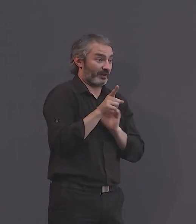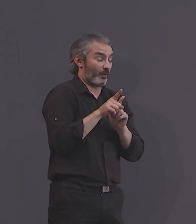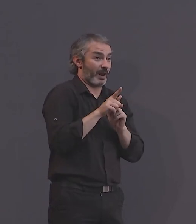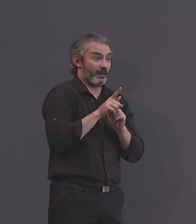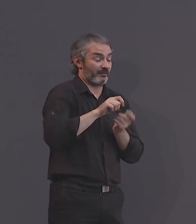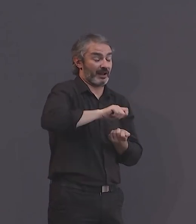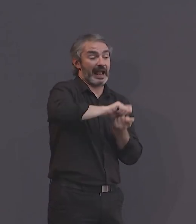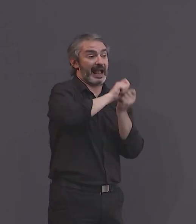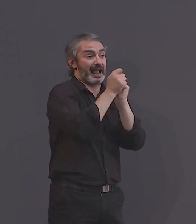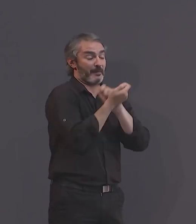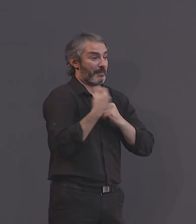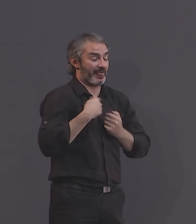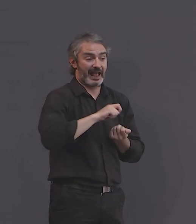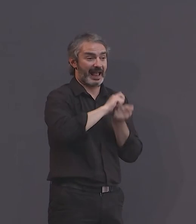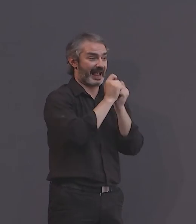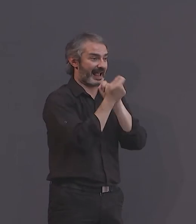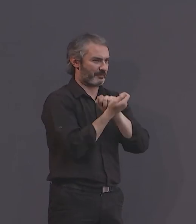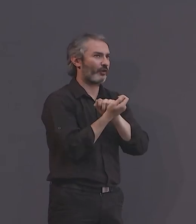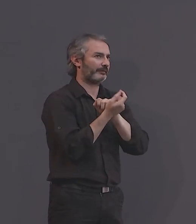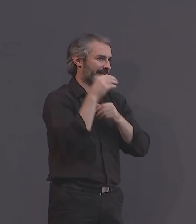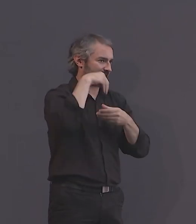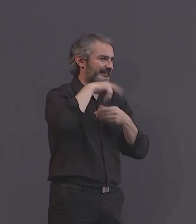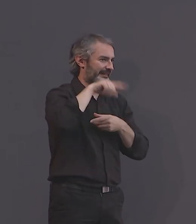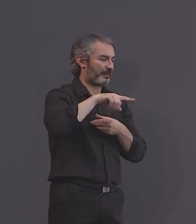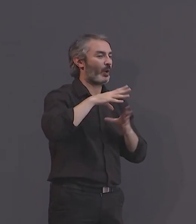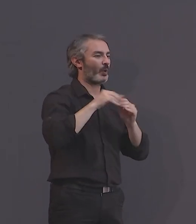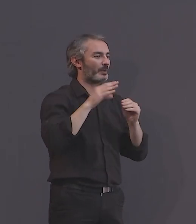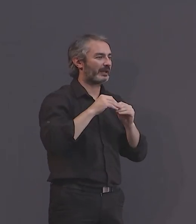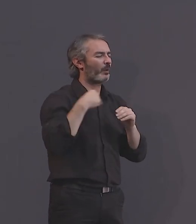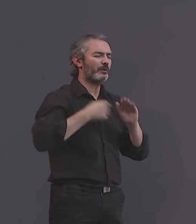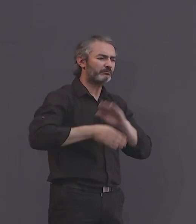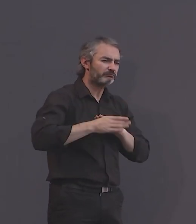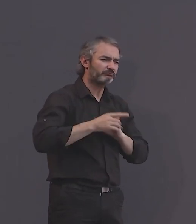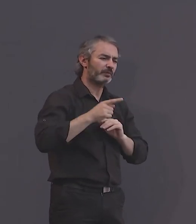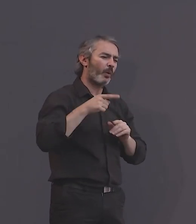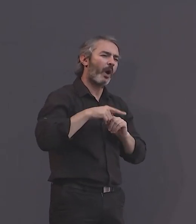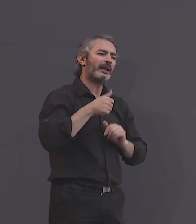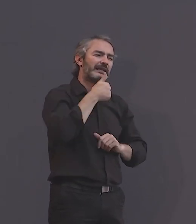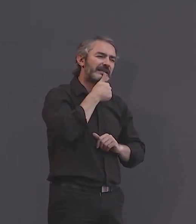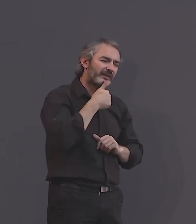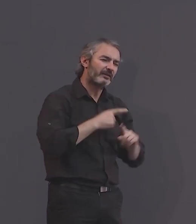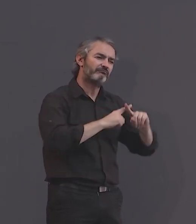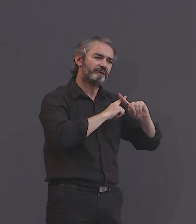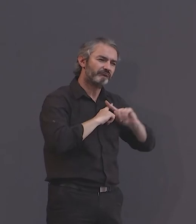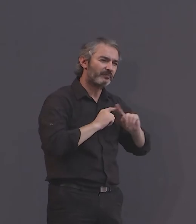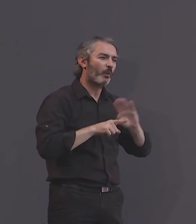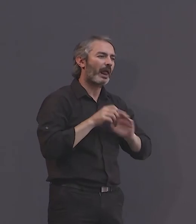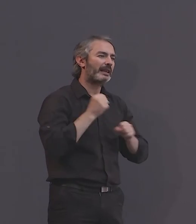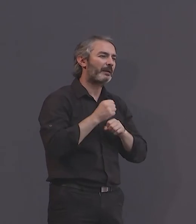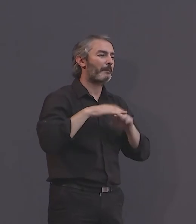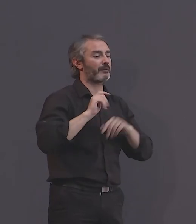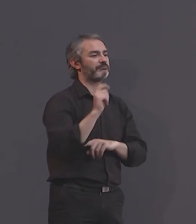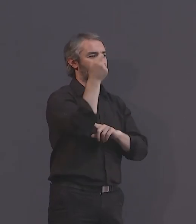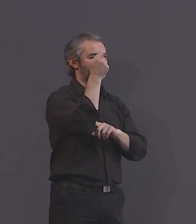replantejar gran part de les nostres vides, especialment la universitària, la perseverança, la disciplina i el sacrifici han estat les nostres bales d'argent per fer front a